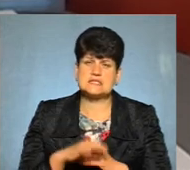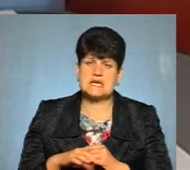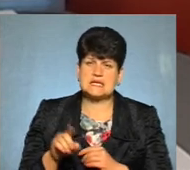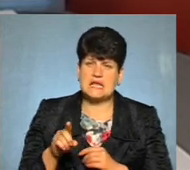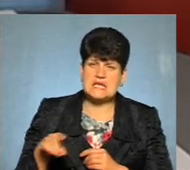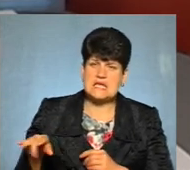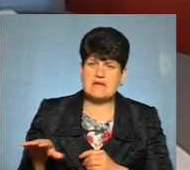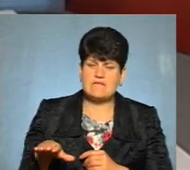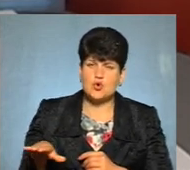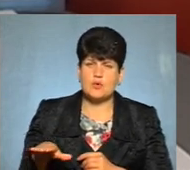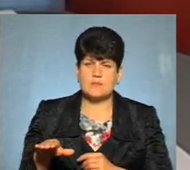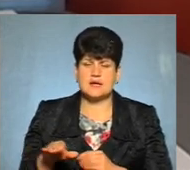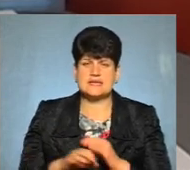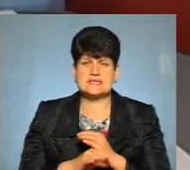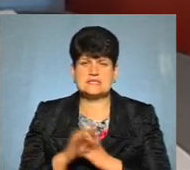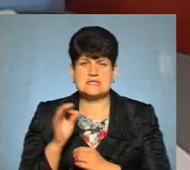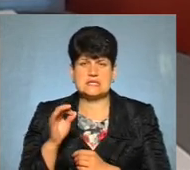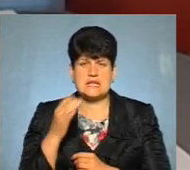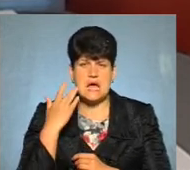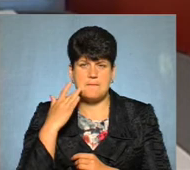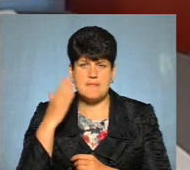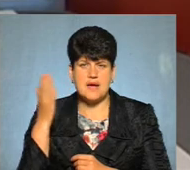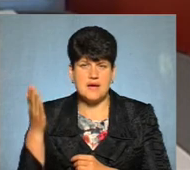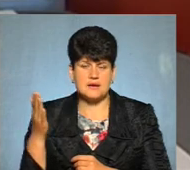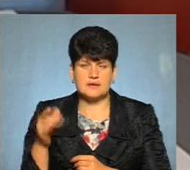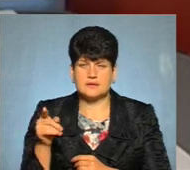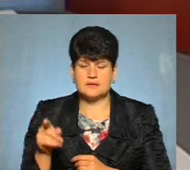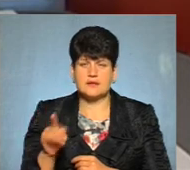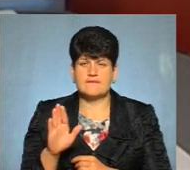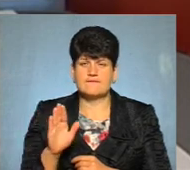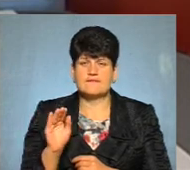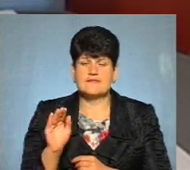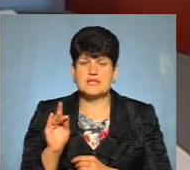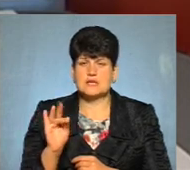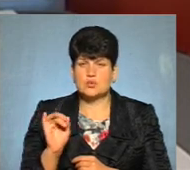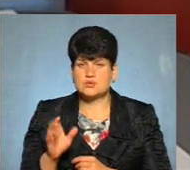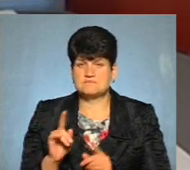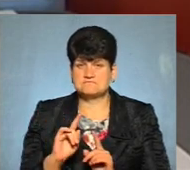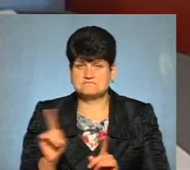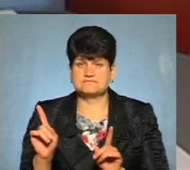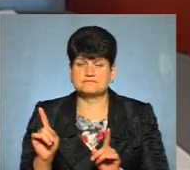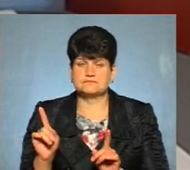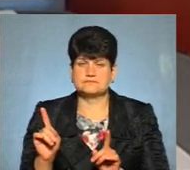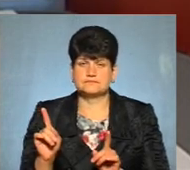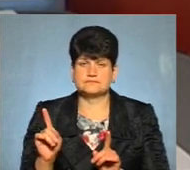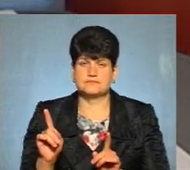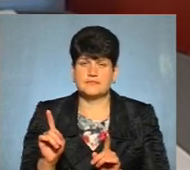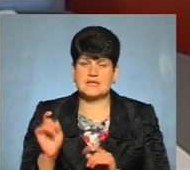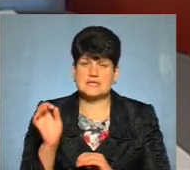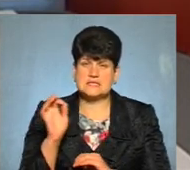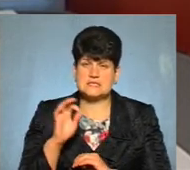і Східна Америка, там вірус з одними вірулентними властивостями.